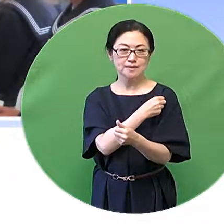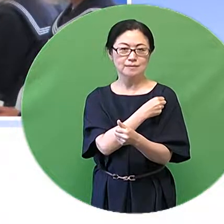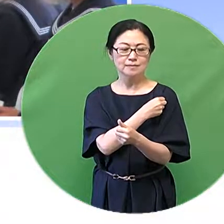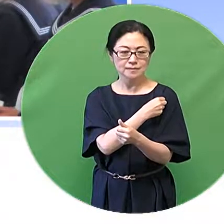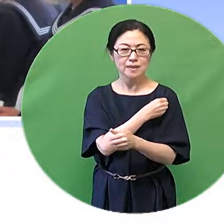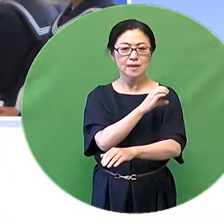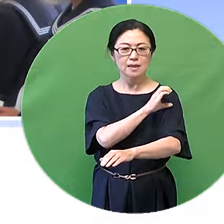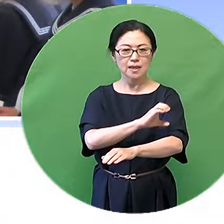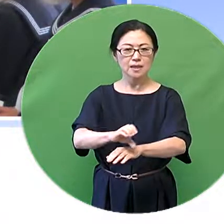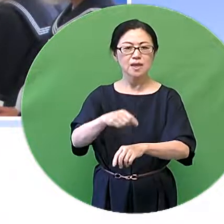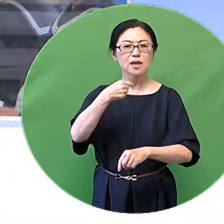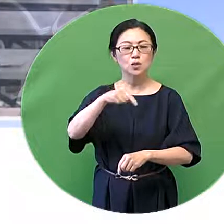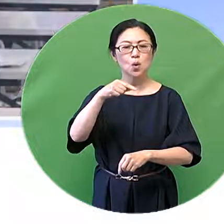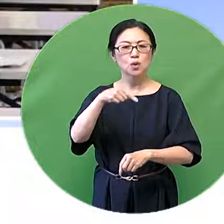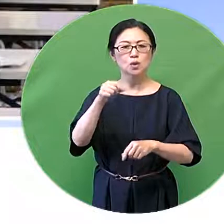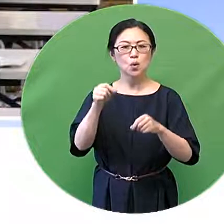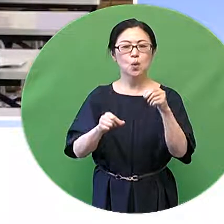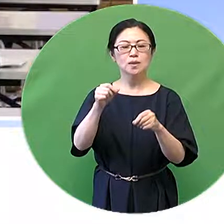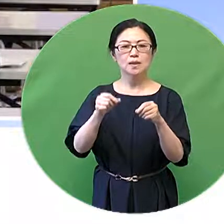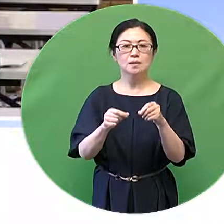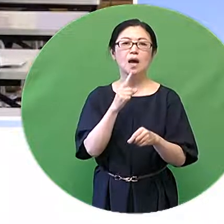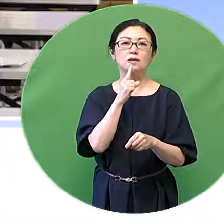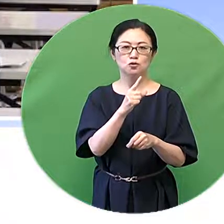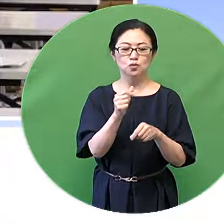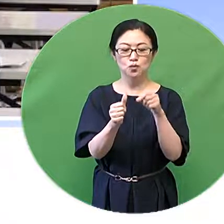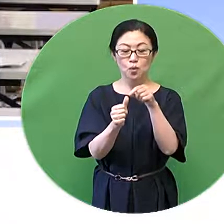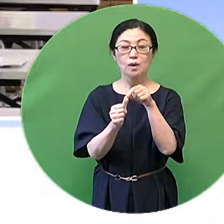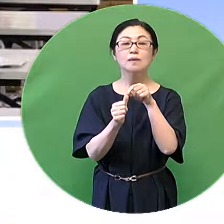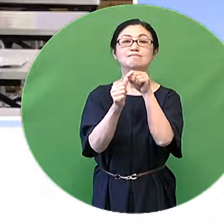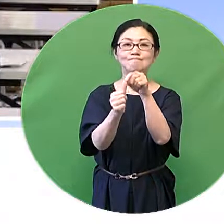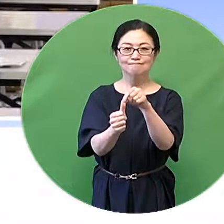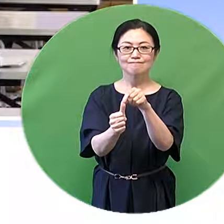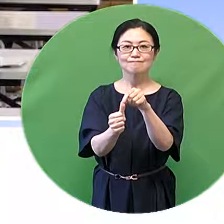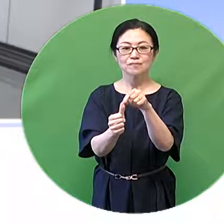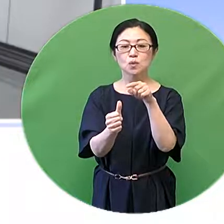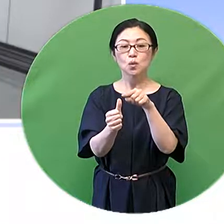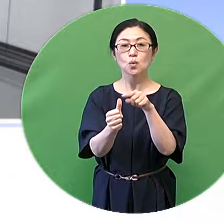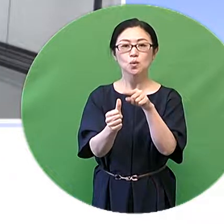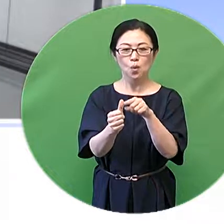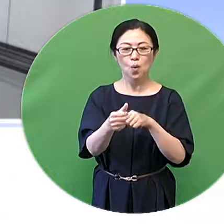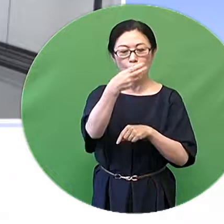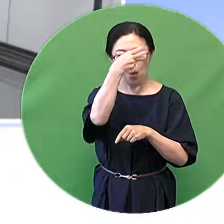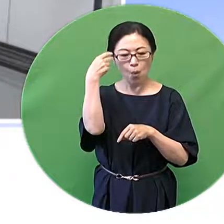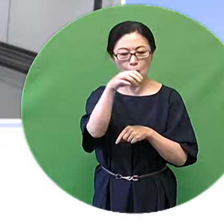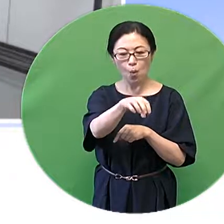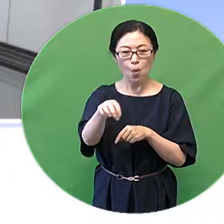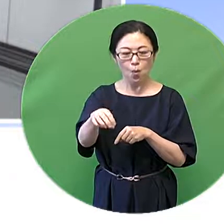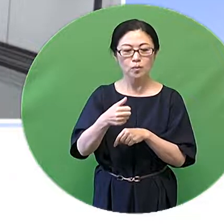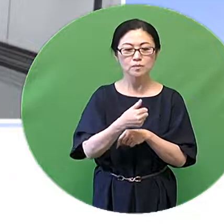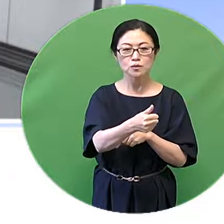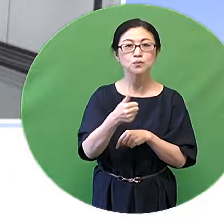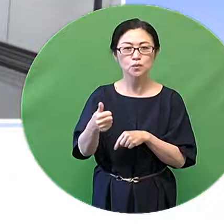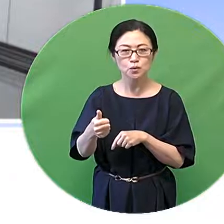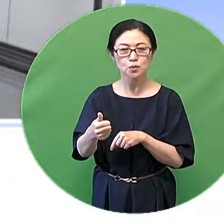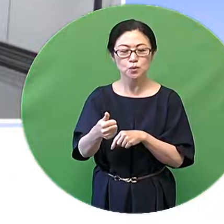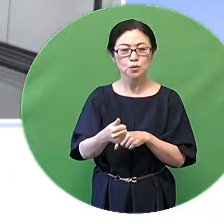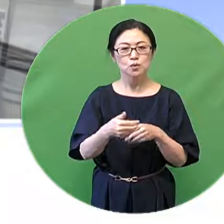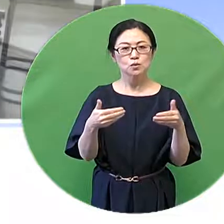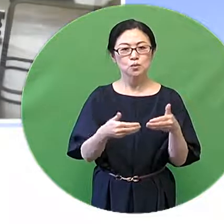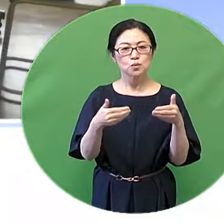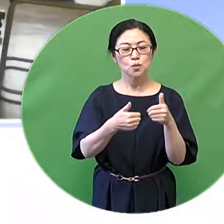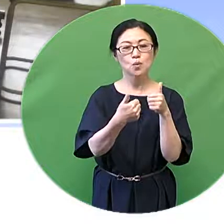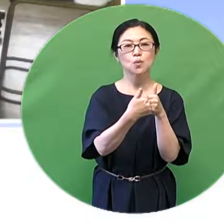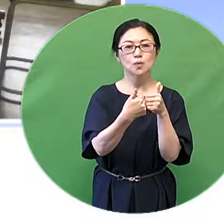県内就業キャリア教育コーディネーターを配置しています。各高等学校で就職相談